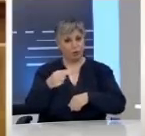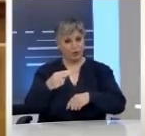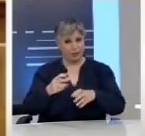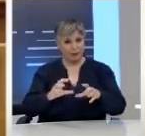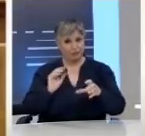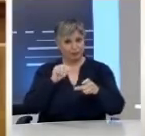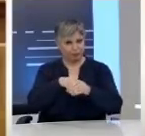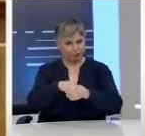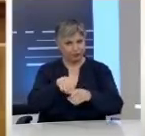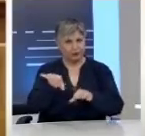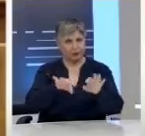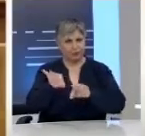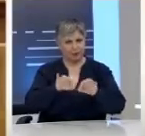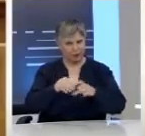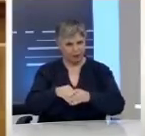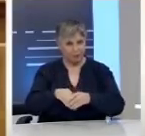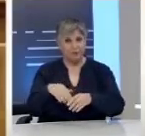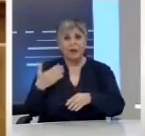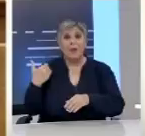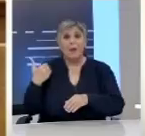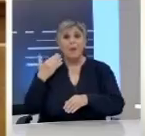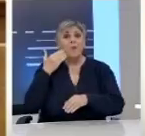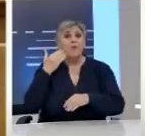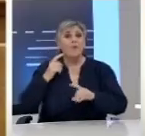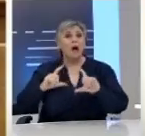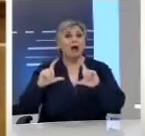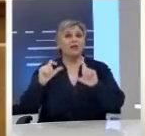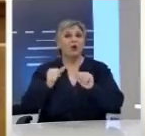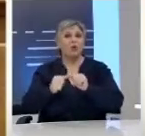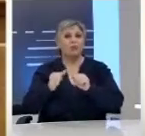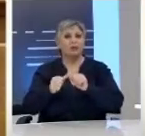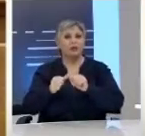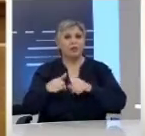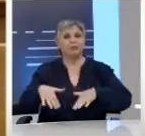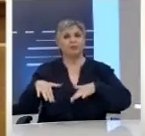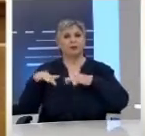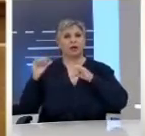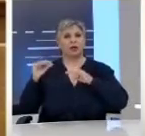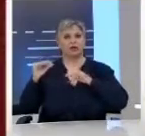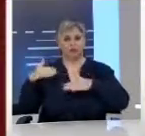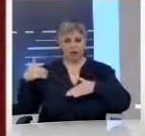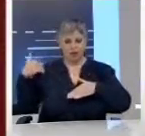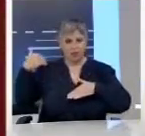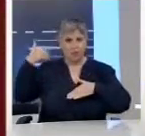μήνα και ήρθε στη Βουλή για ψήφιση. Πού είναι λοιπόν το γρήγορο και